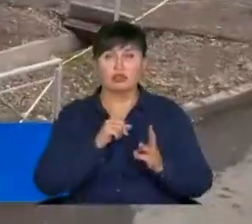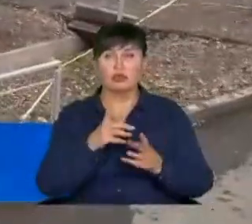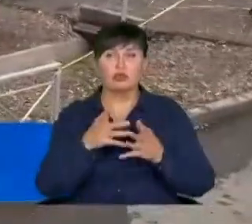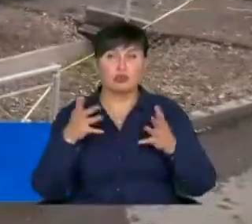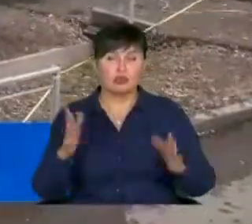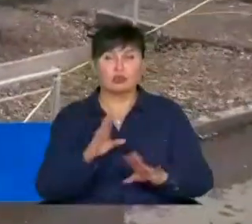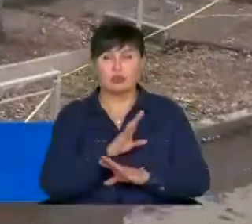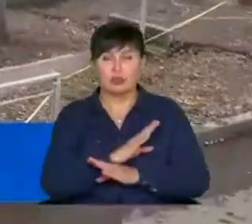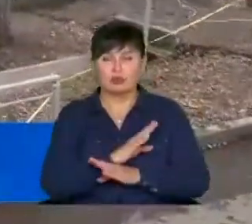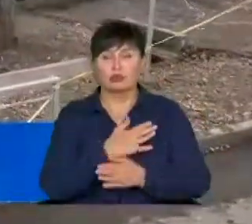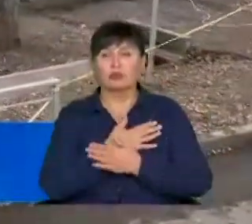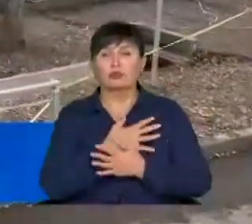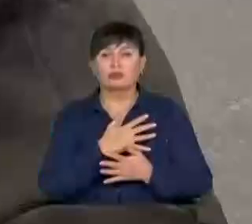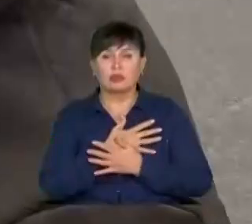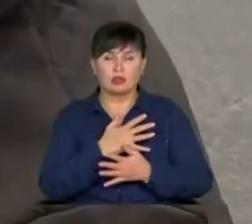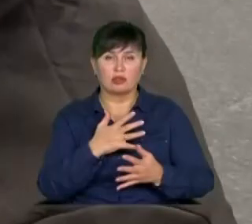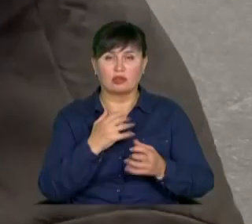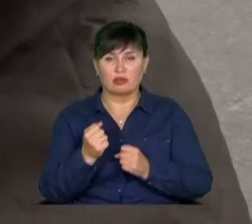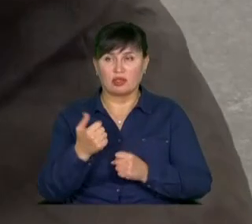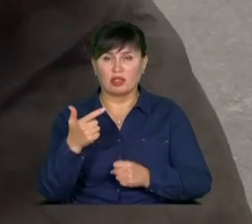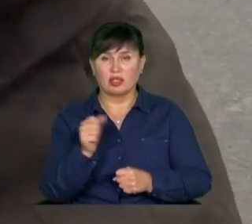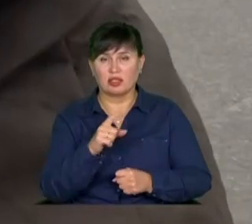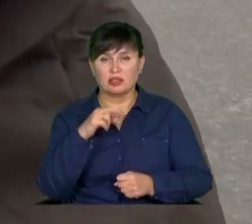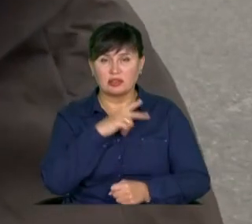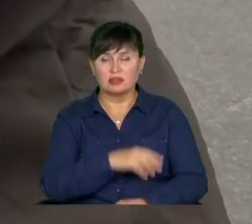большинство погибших задохнулись угарным газом.